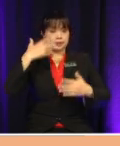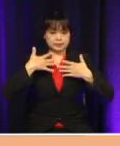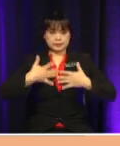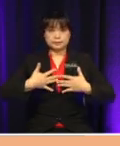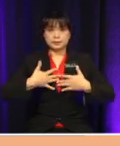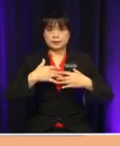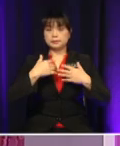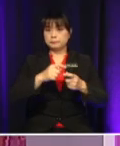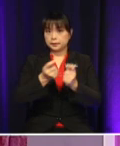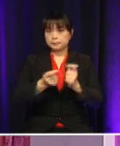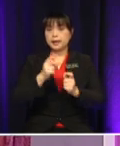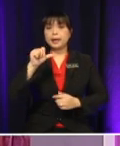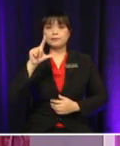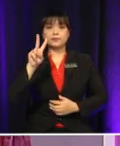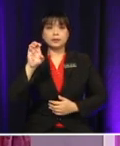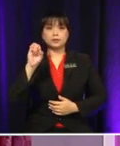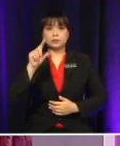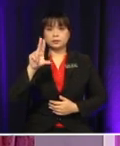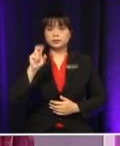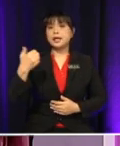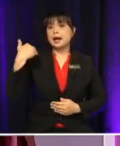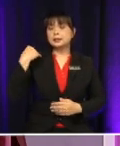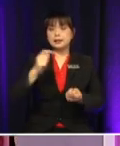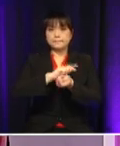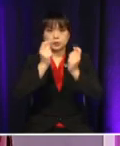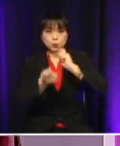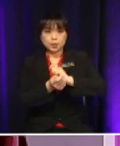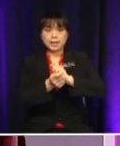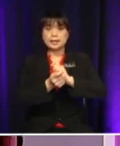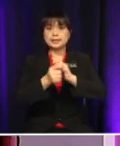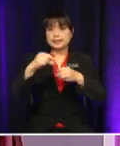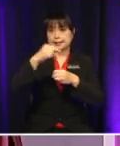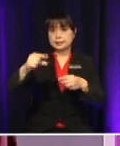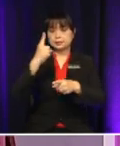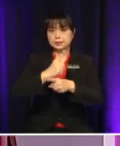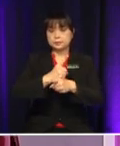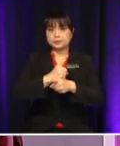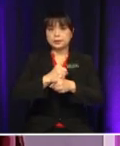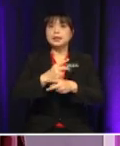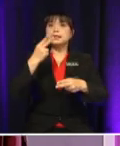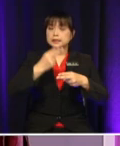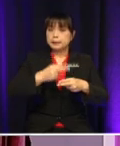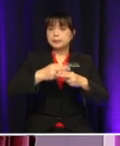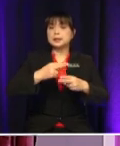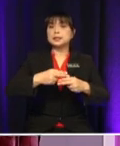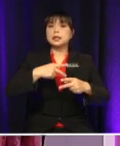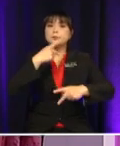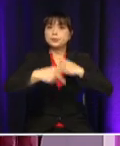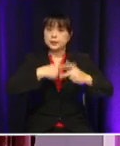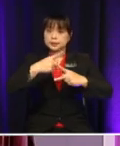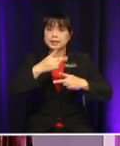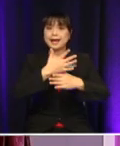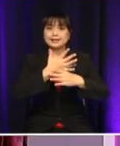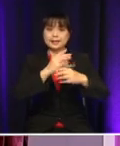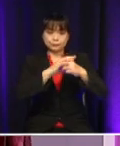darah adalah tempat dimana pertukaran gas berlaku sekarang kita perlu namakan proses pertukaran gas antar ediles dan